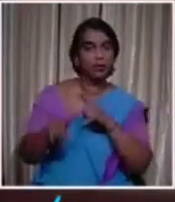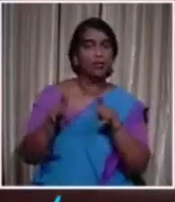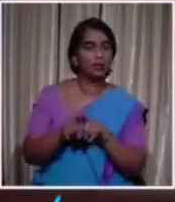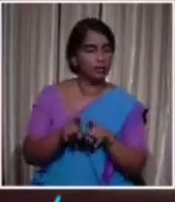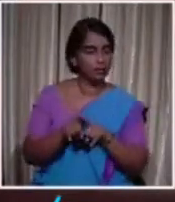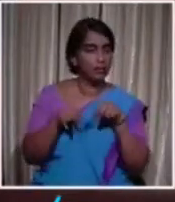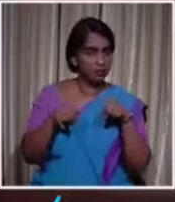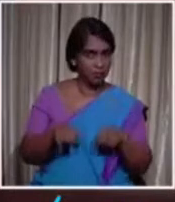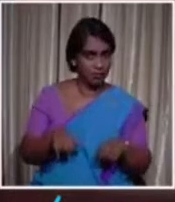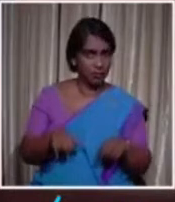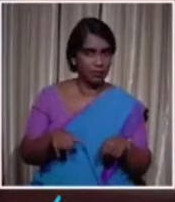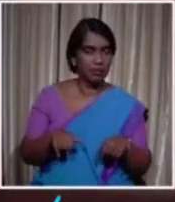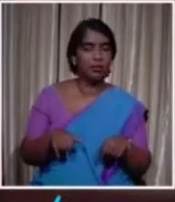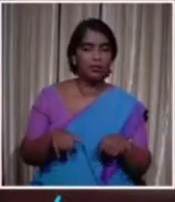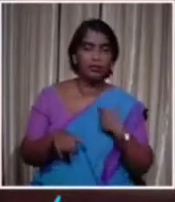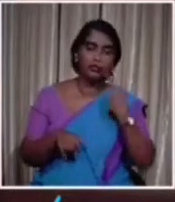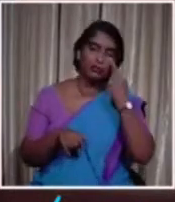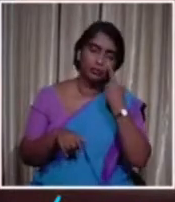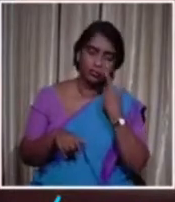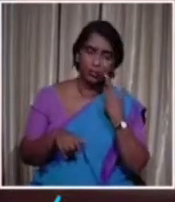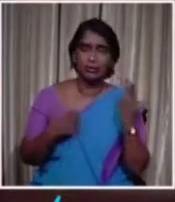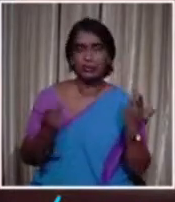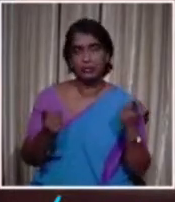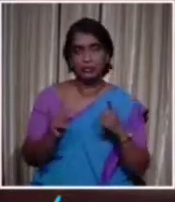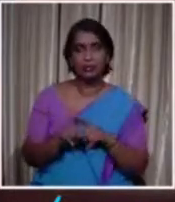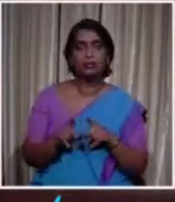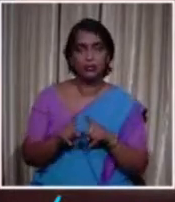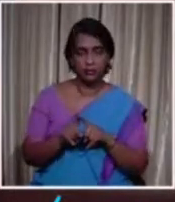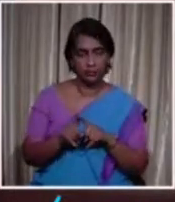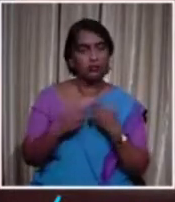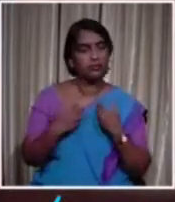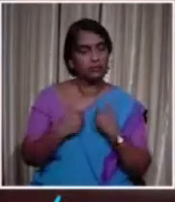मैं खाने का आटू अभी